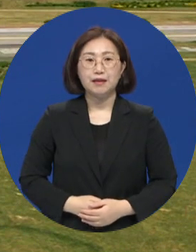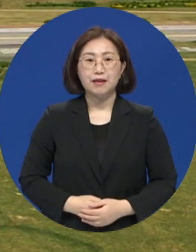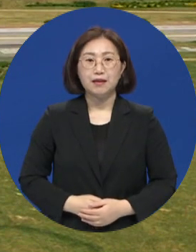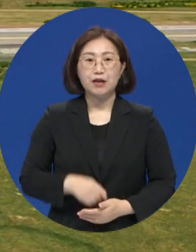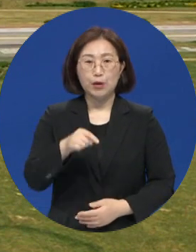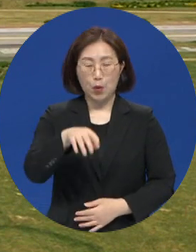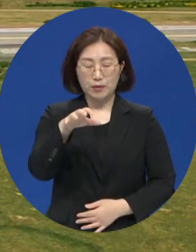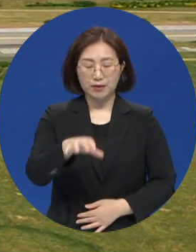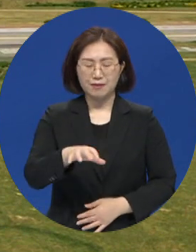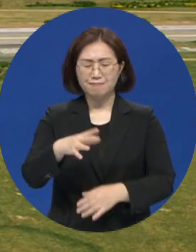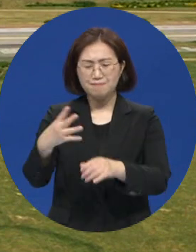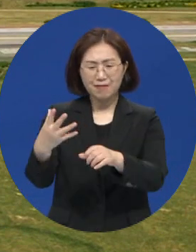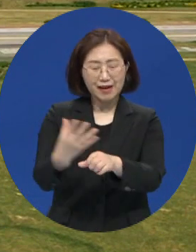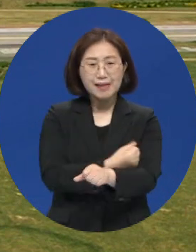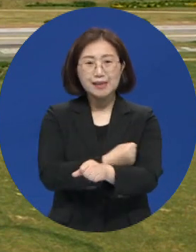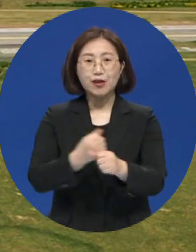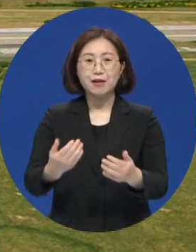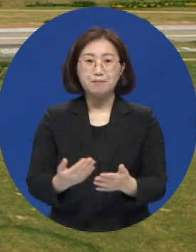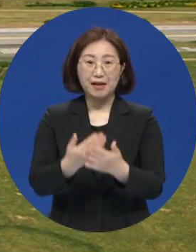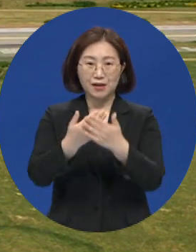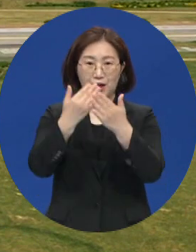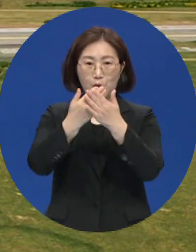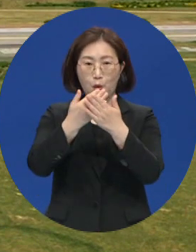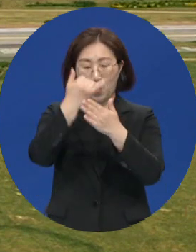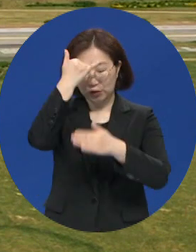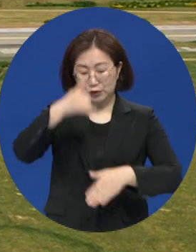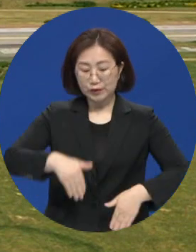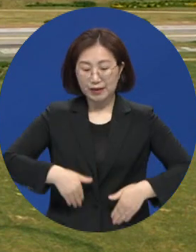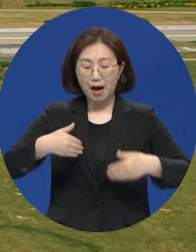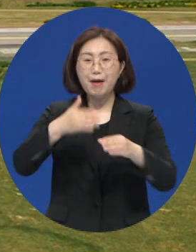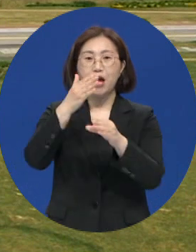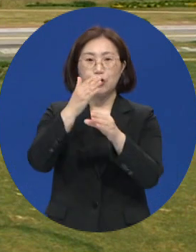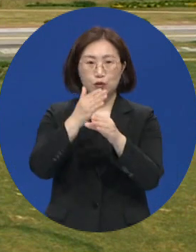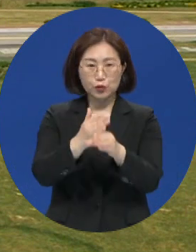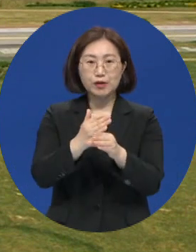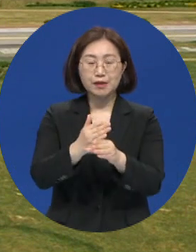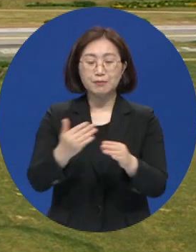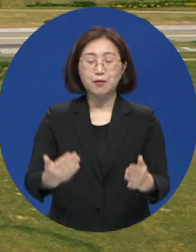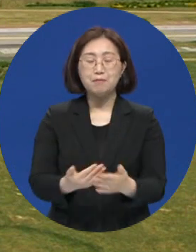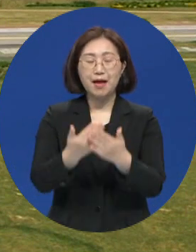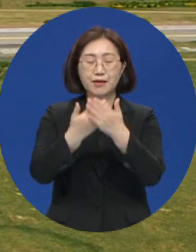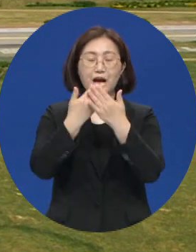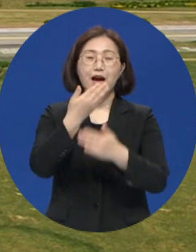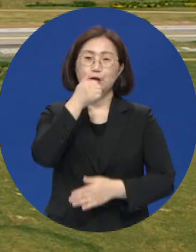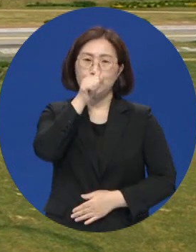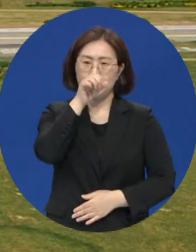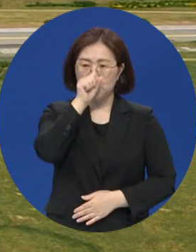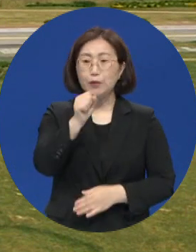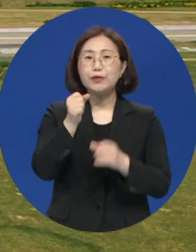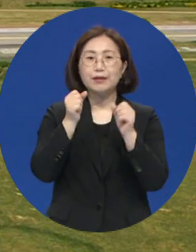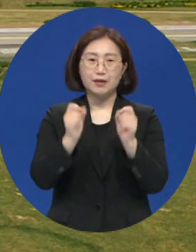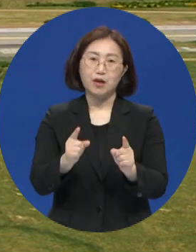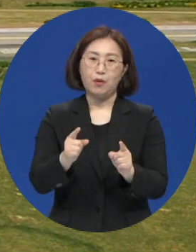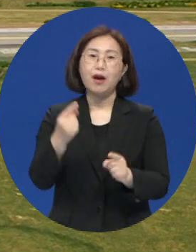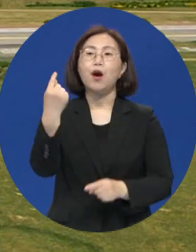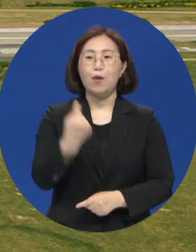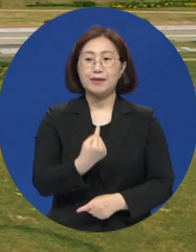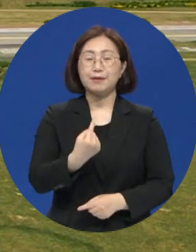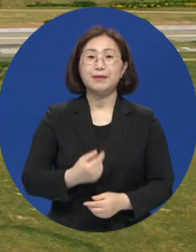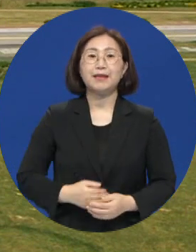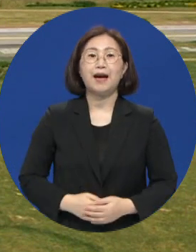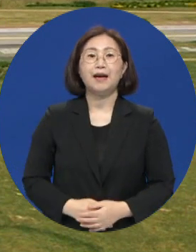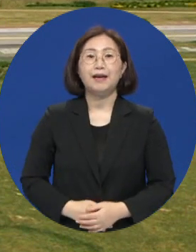은 획기적으로 발전하고 충남의 중심으로 8 돋음 할 수 있는 절호의 기회를 맞고